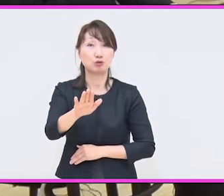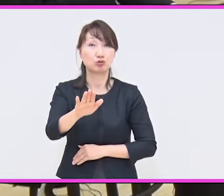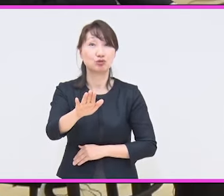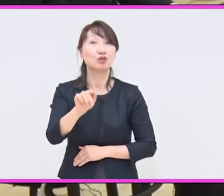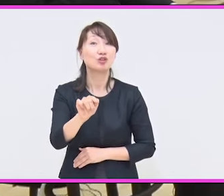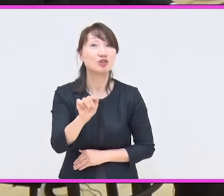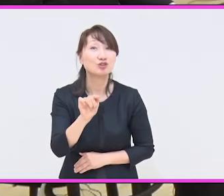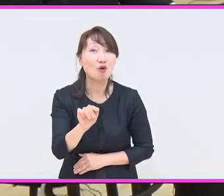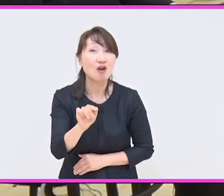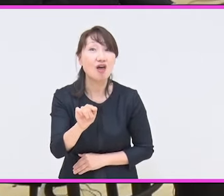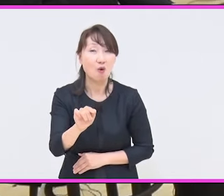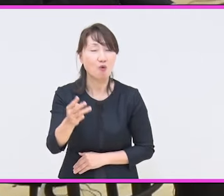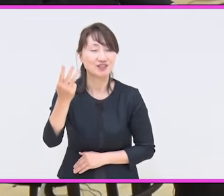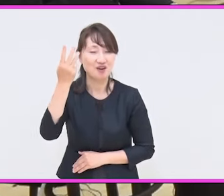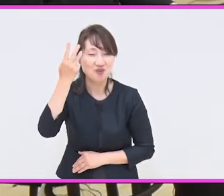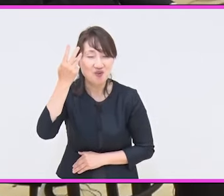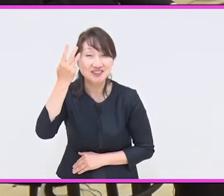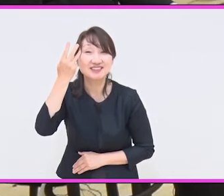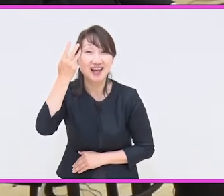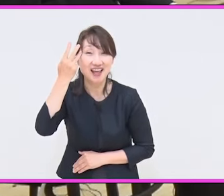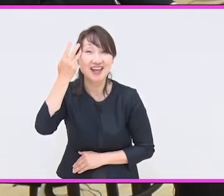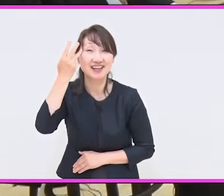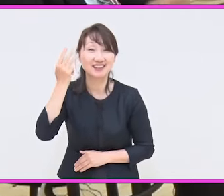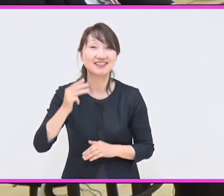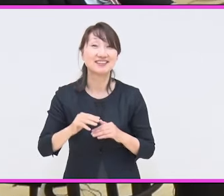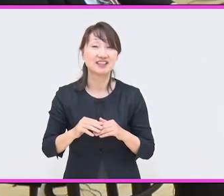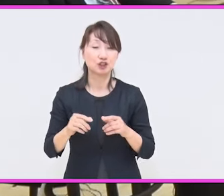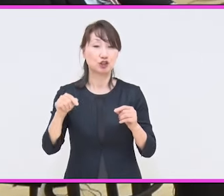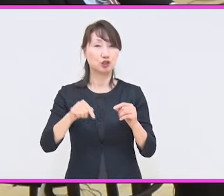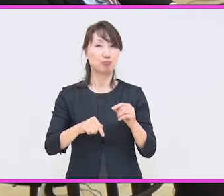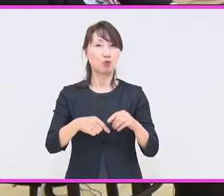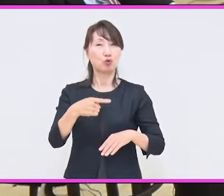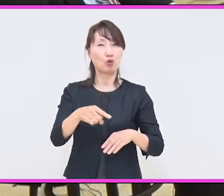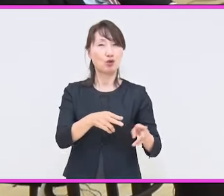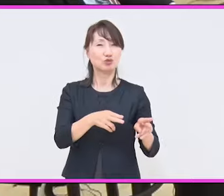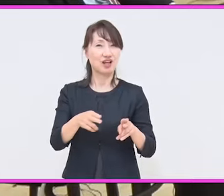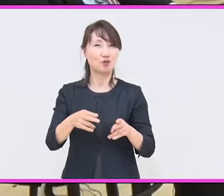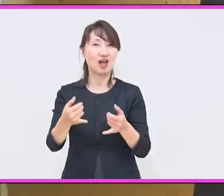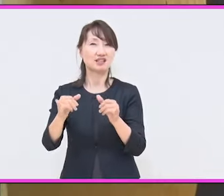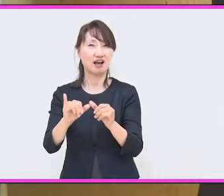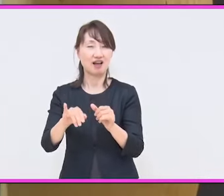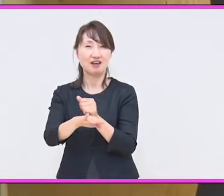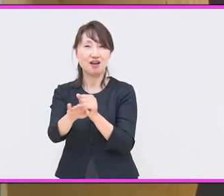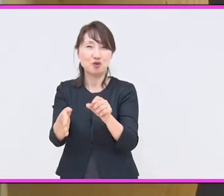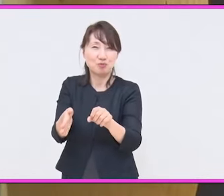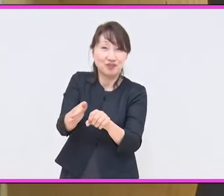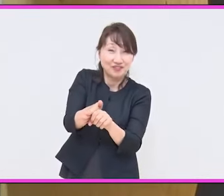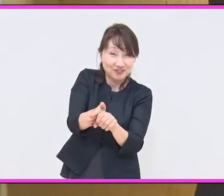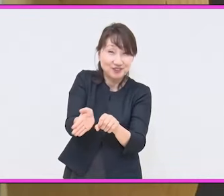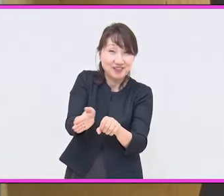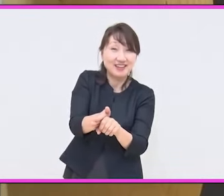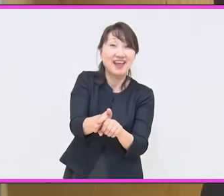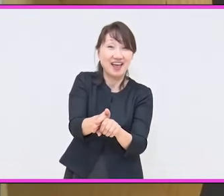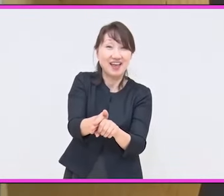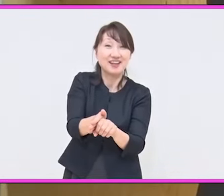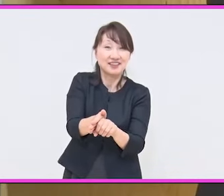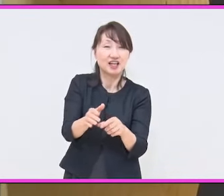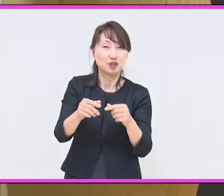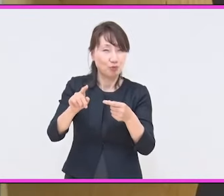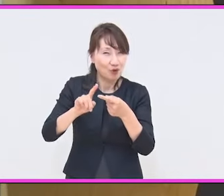ノベーションをロールモデルにしてですね、まあ、これに日本の教育制度や社会環境を取り入れて独自